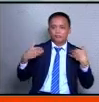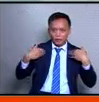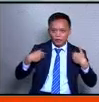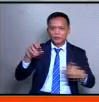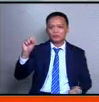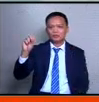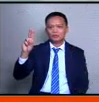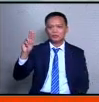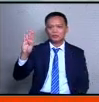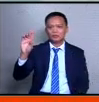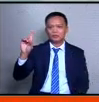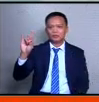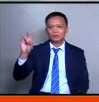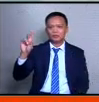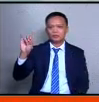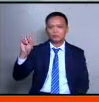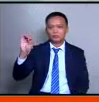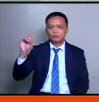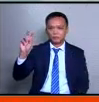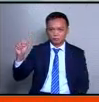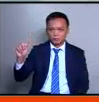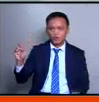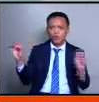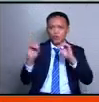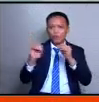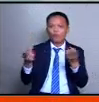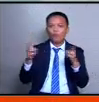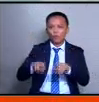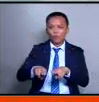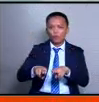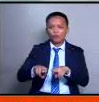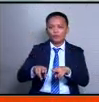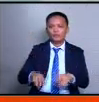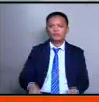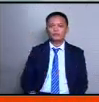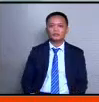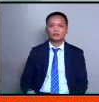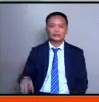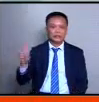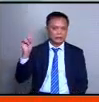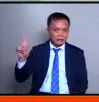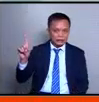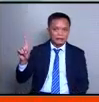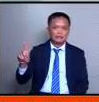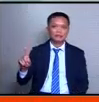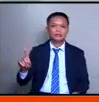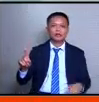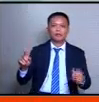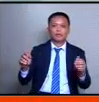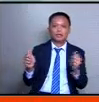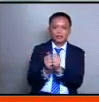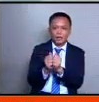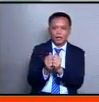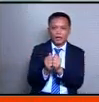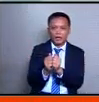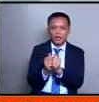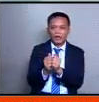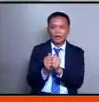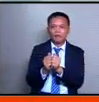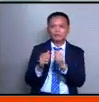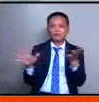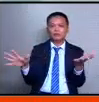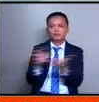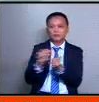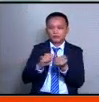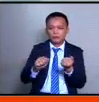katabing building intact, parang walang nangyari. Samantalang yung nasa isa naman, magkadikit lang, halos bumagsak na. Bakit